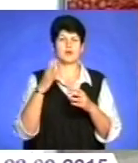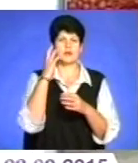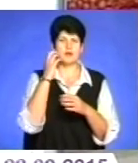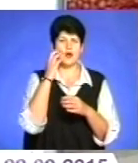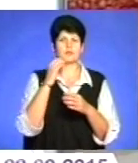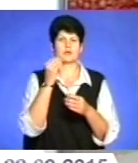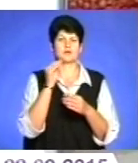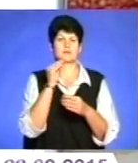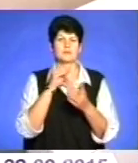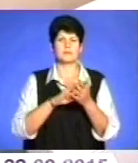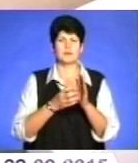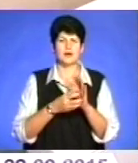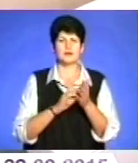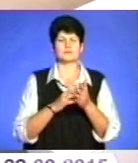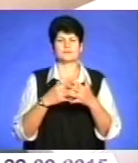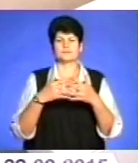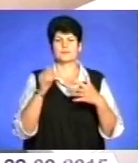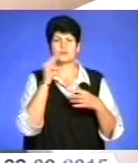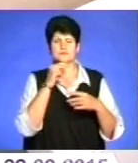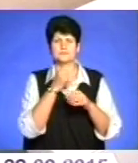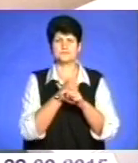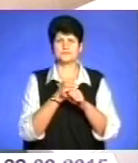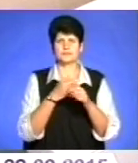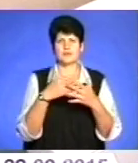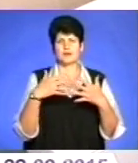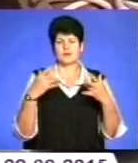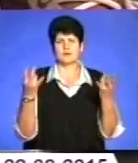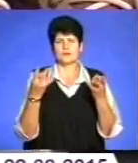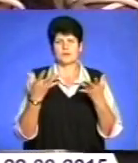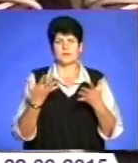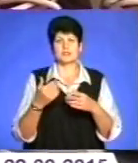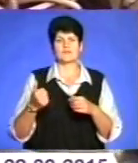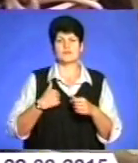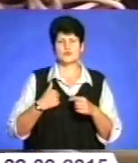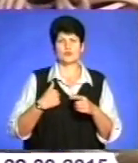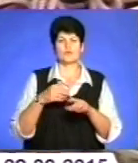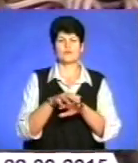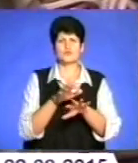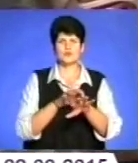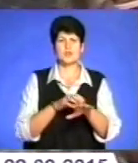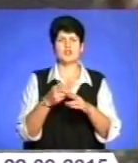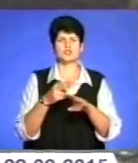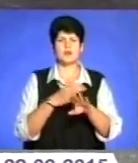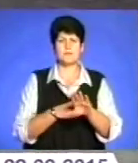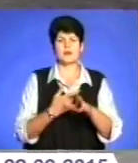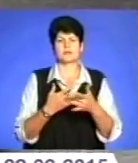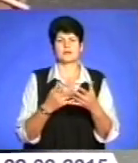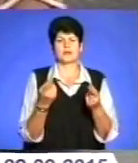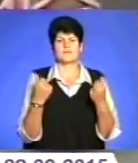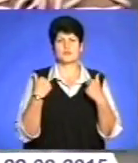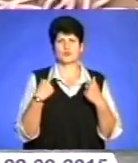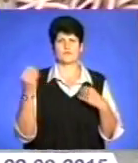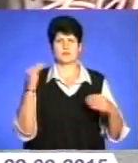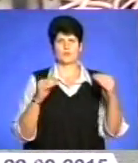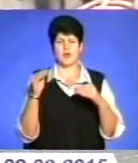печиво, товари першої необхідності, засоби гігієни, вода, військове тактичне взуття, шкарпетки та військове